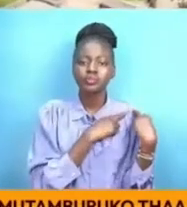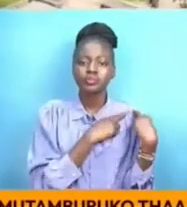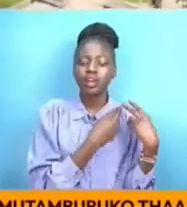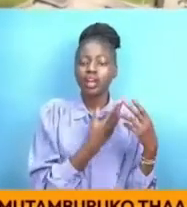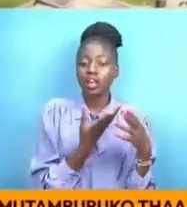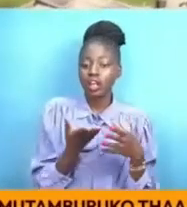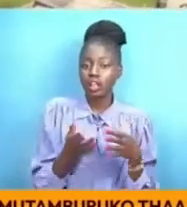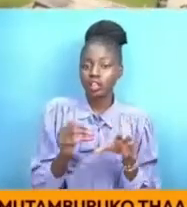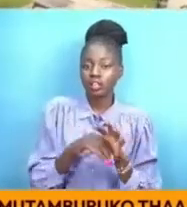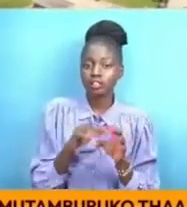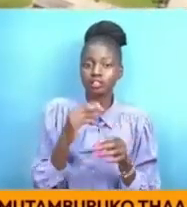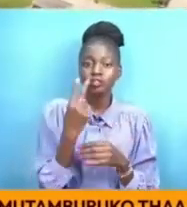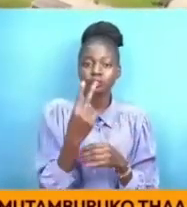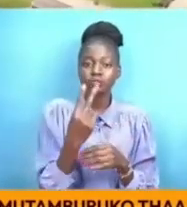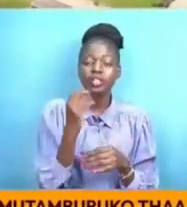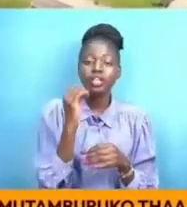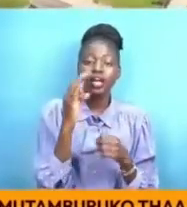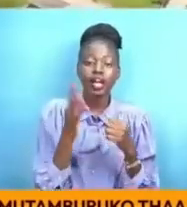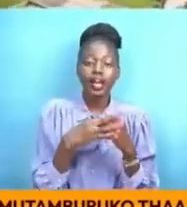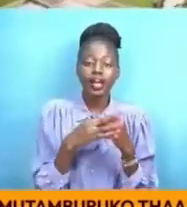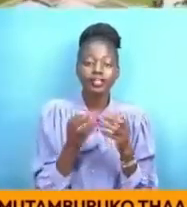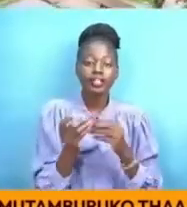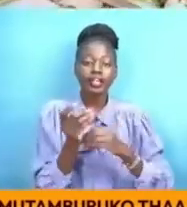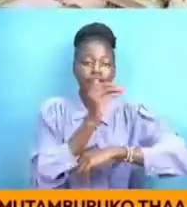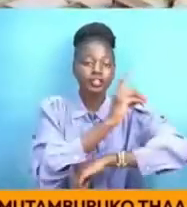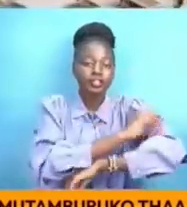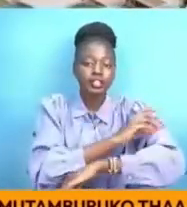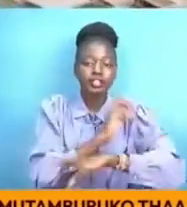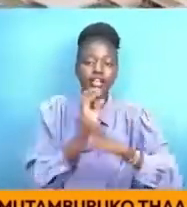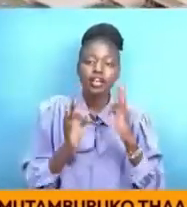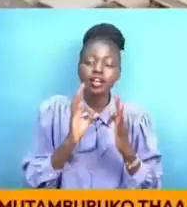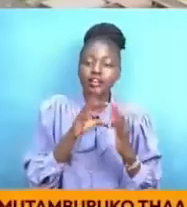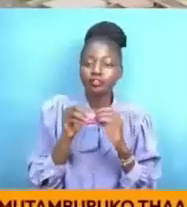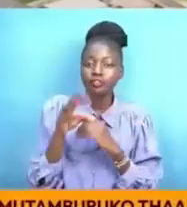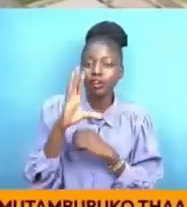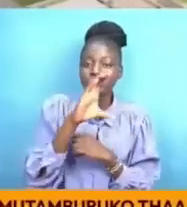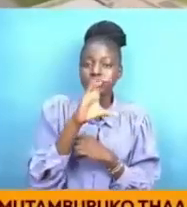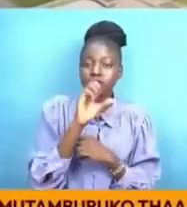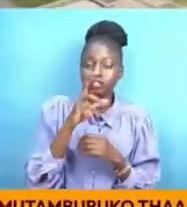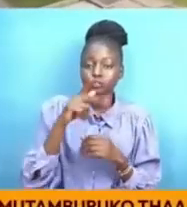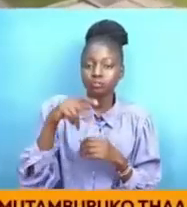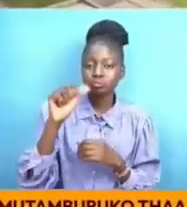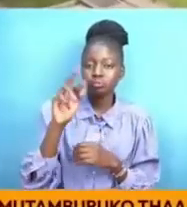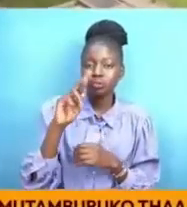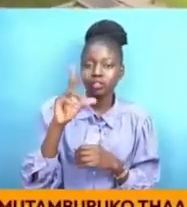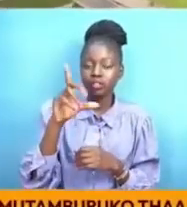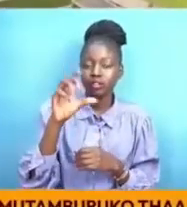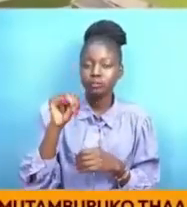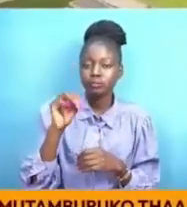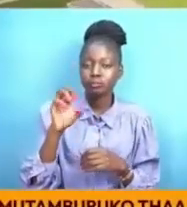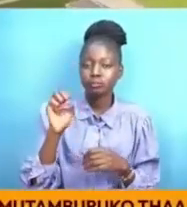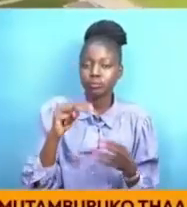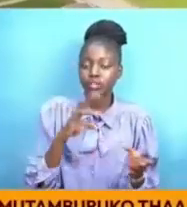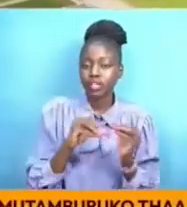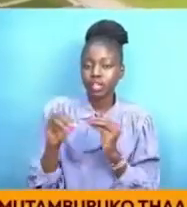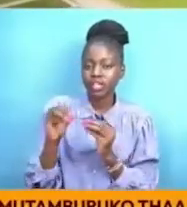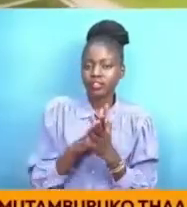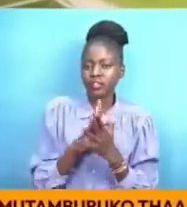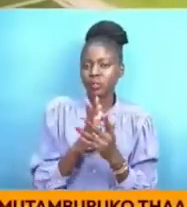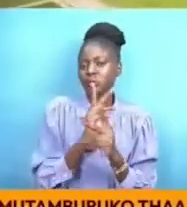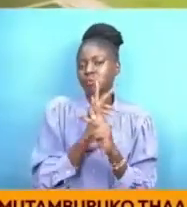ici mĩrongo ĩrĩ na inyanya kũngĩkinya atĩ bunge ya gĩbũrũri ndĩgũkorwo yarĩrĩirie kũhĩtũkia ona kana kũregana na